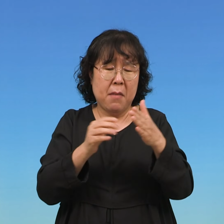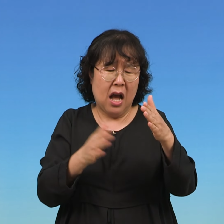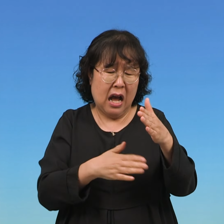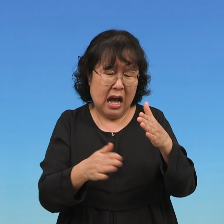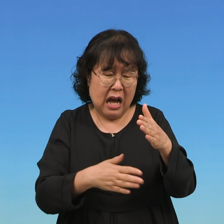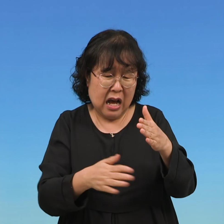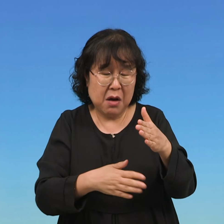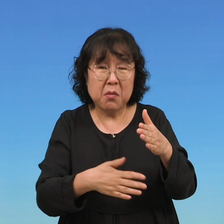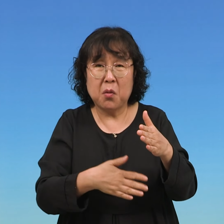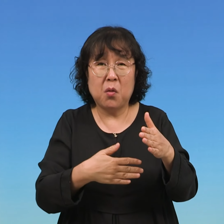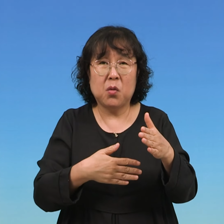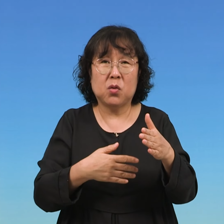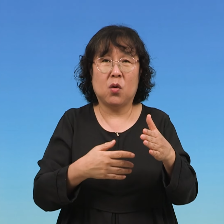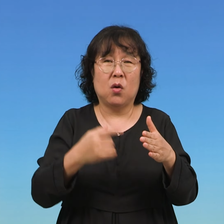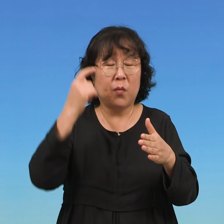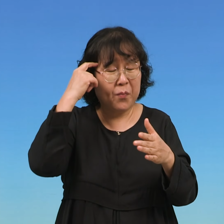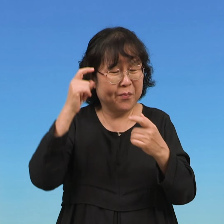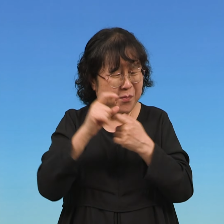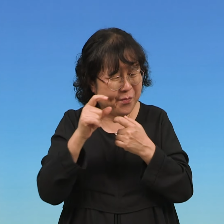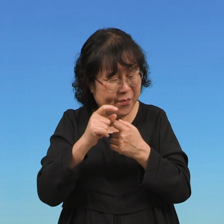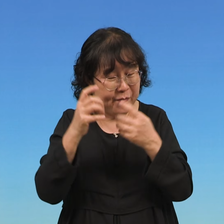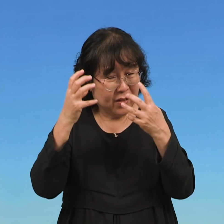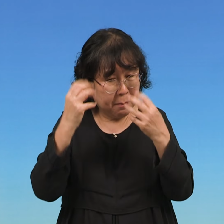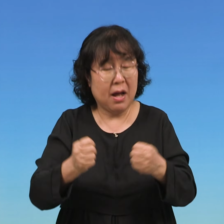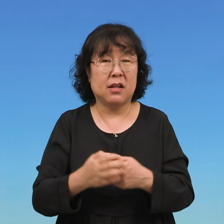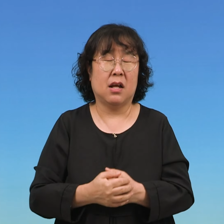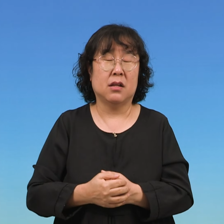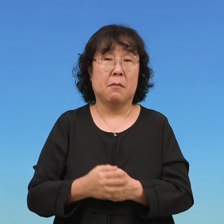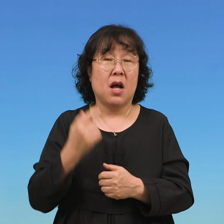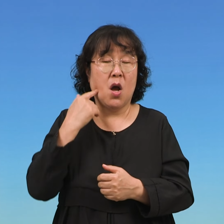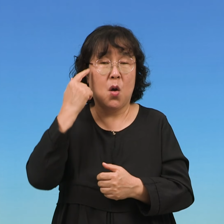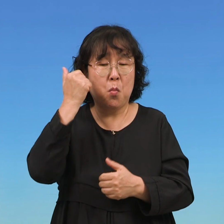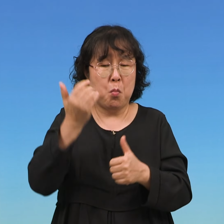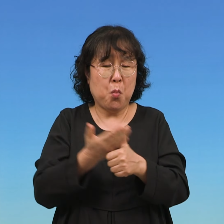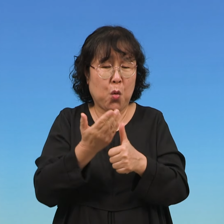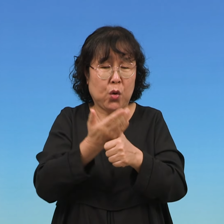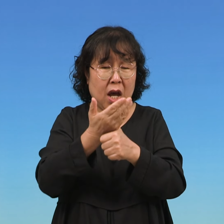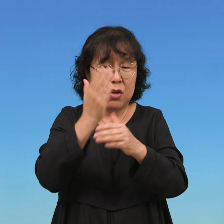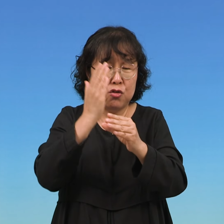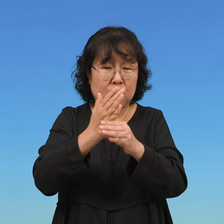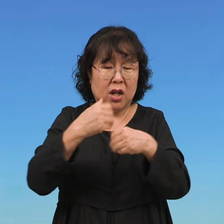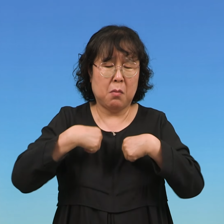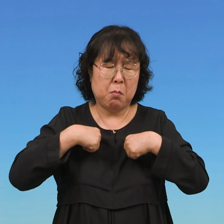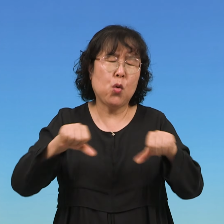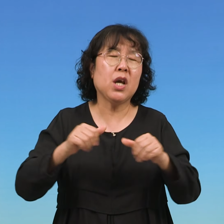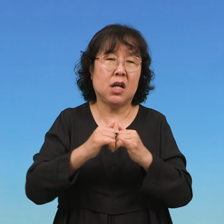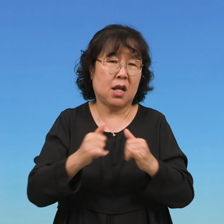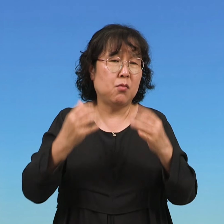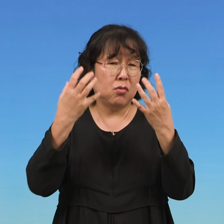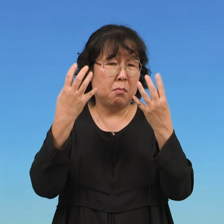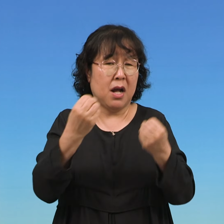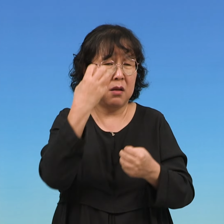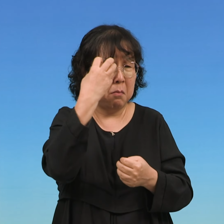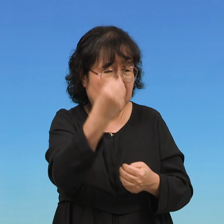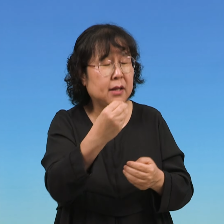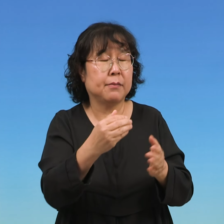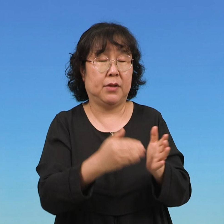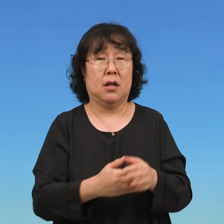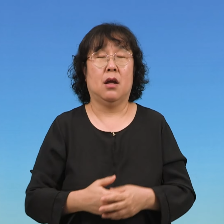내면에 막 고뇌가 많고 찌르는게 많아서 뭐 목회하다가 그만두고 막 그러는 일들을 많이 보거든요